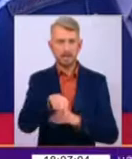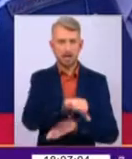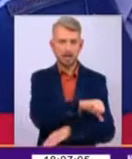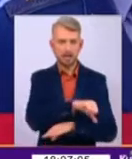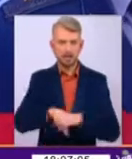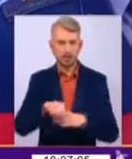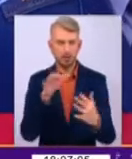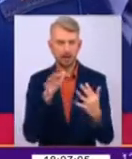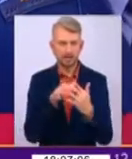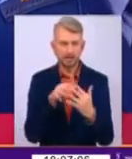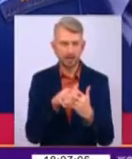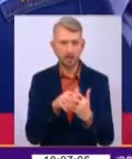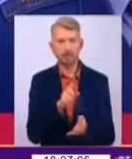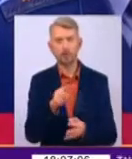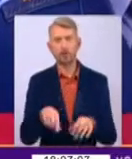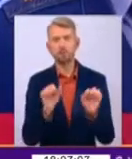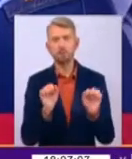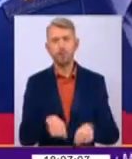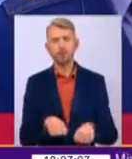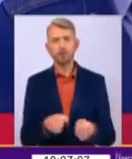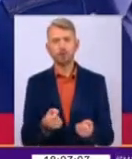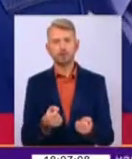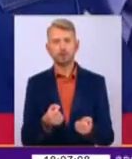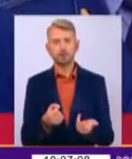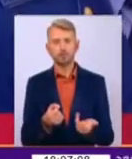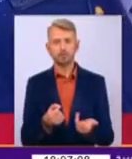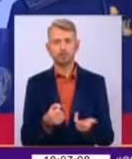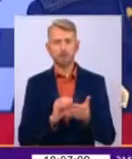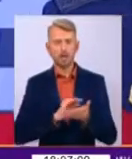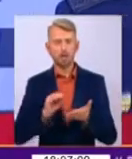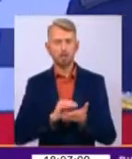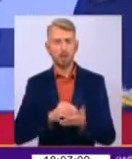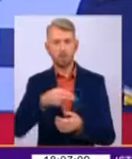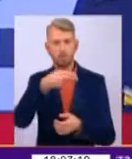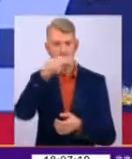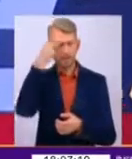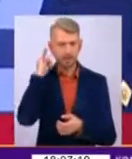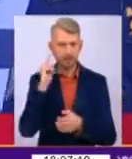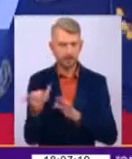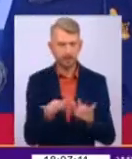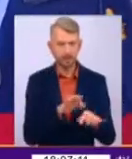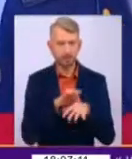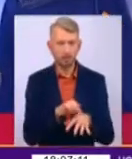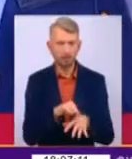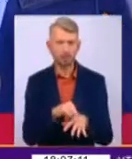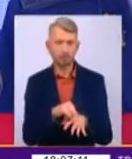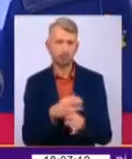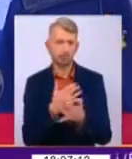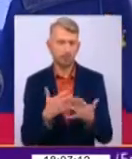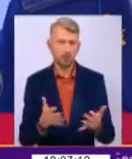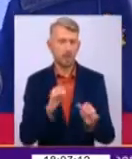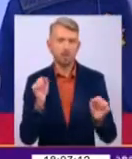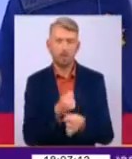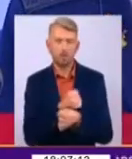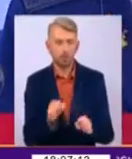скажімо, зіткнення, вони можуть там, написано, партизанські дії проводити. Тобто